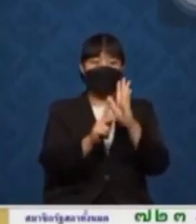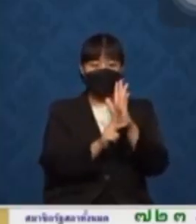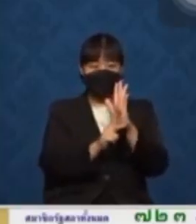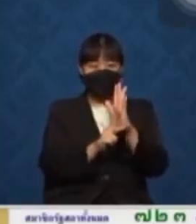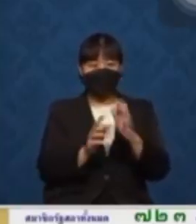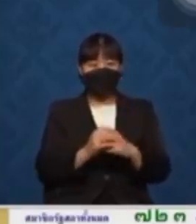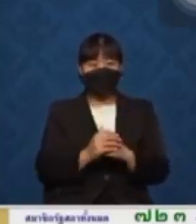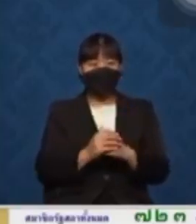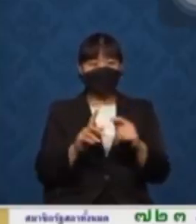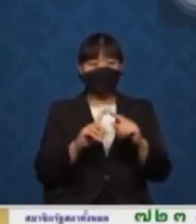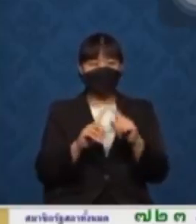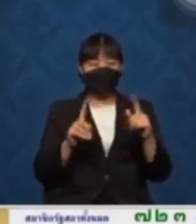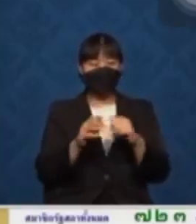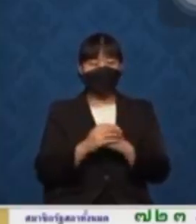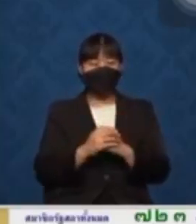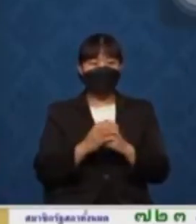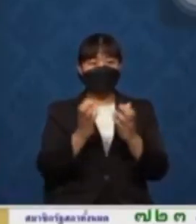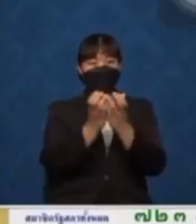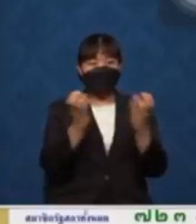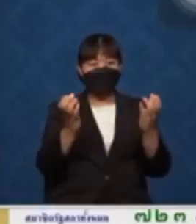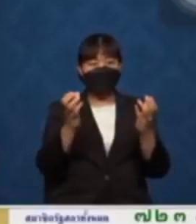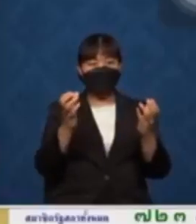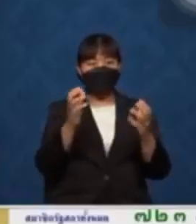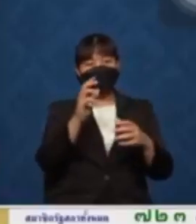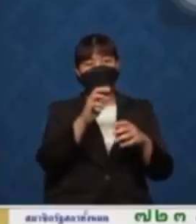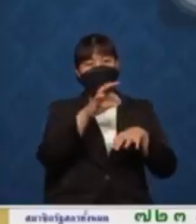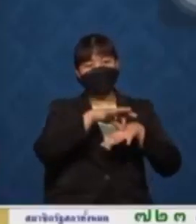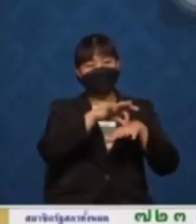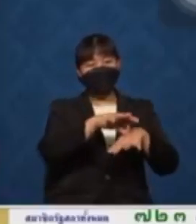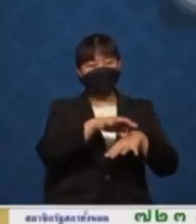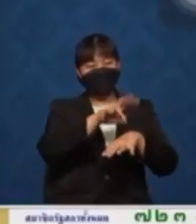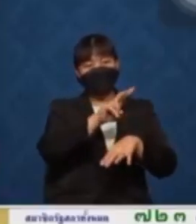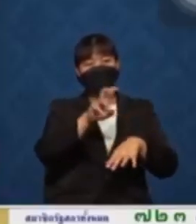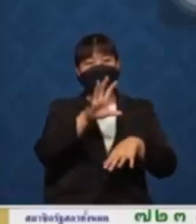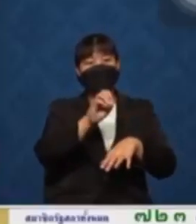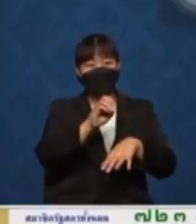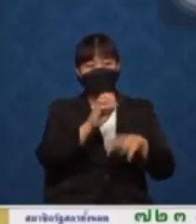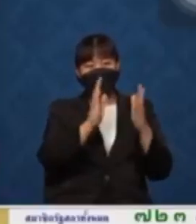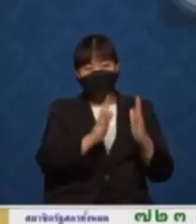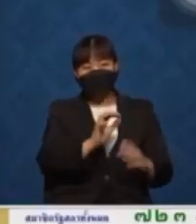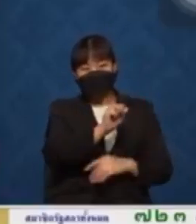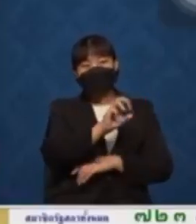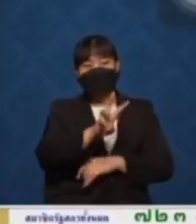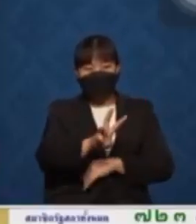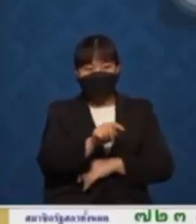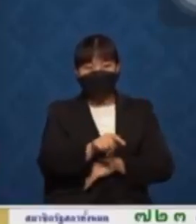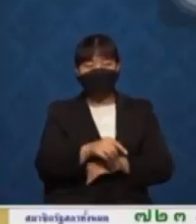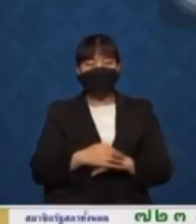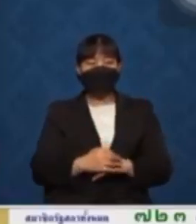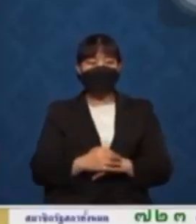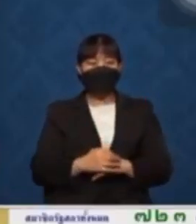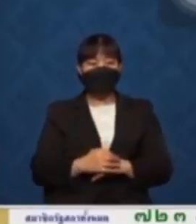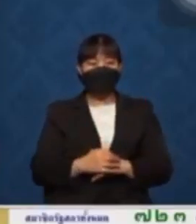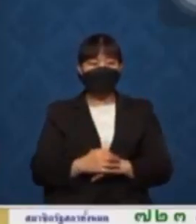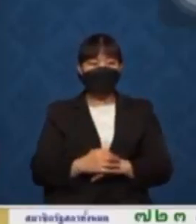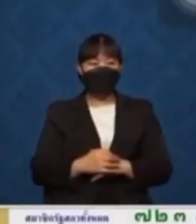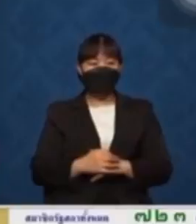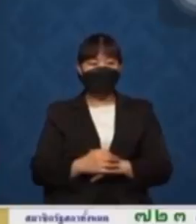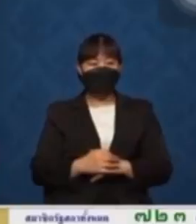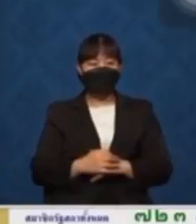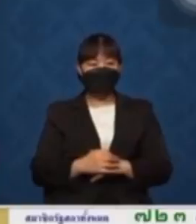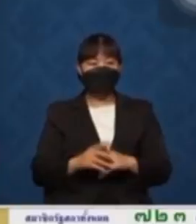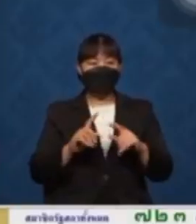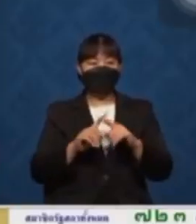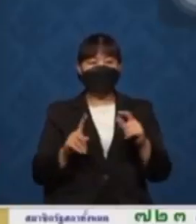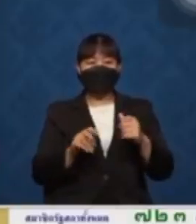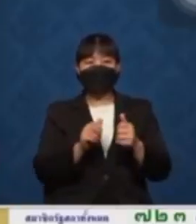แต่ความผิดปกติของรัฐธรรมนูญ60คือการที่เรามี250คนที่มาจากการแต่งตั้งที่นั่งอยู่ในห้องนี้ปัจจุบันแต่นอกจากข้อดี